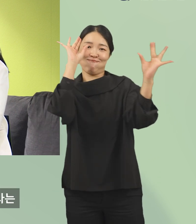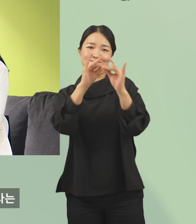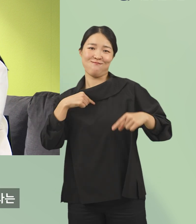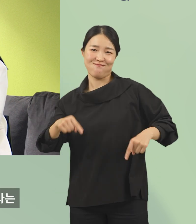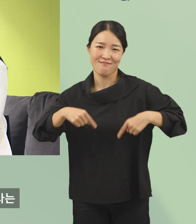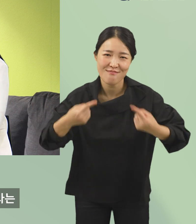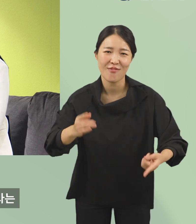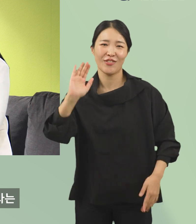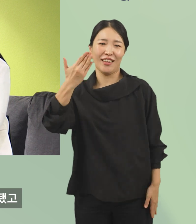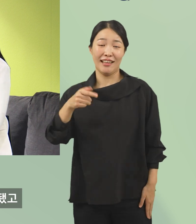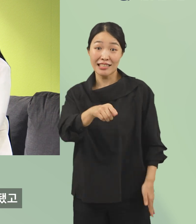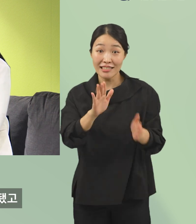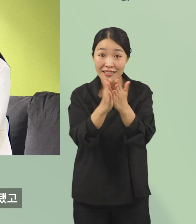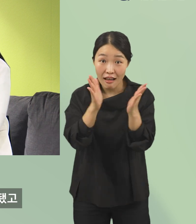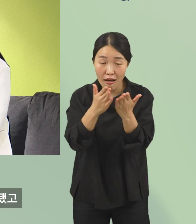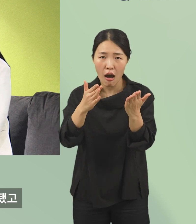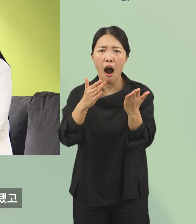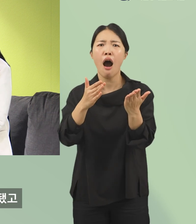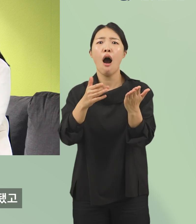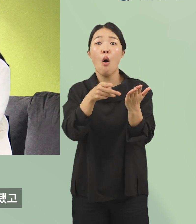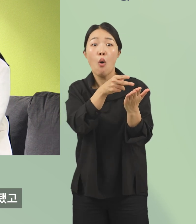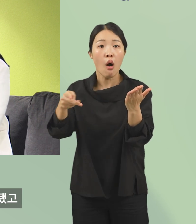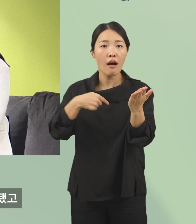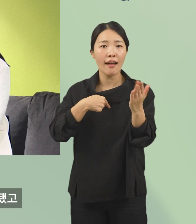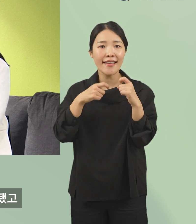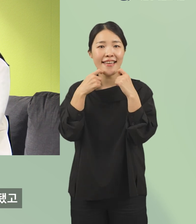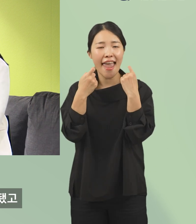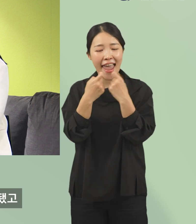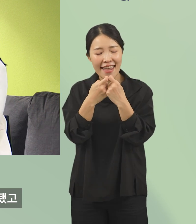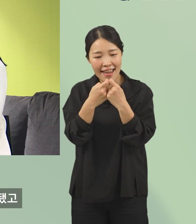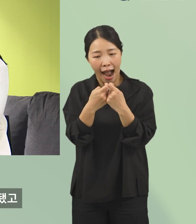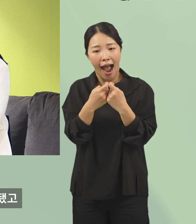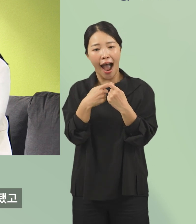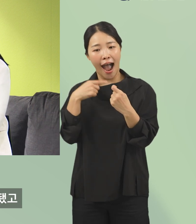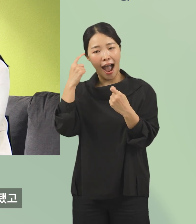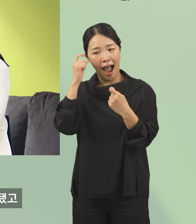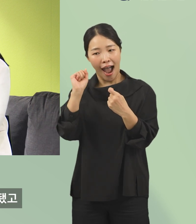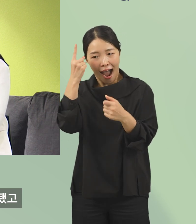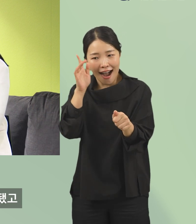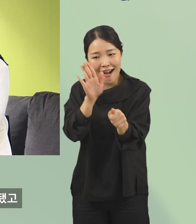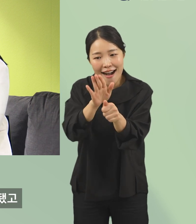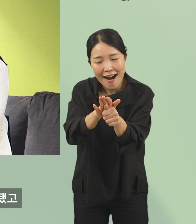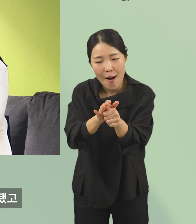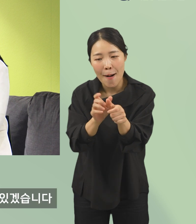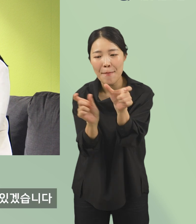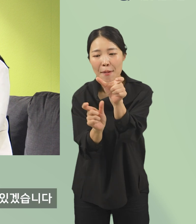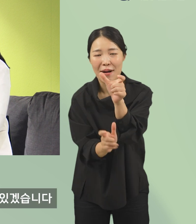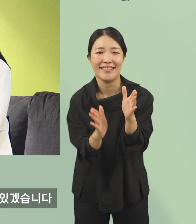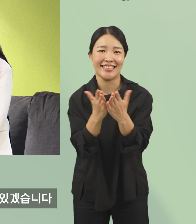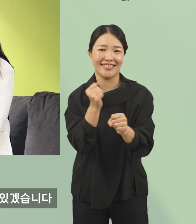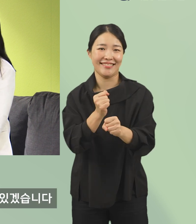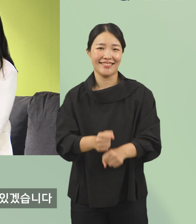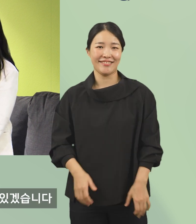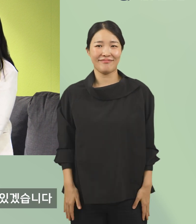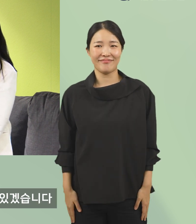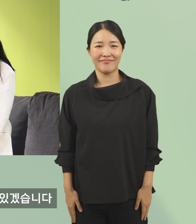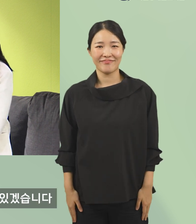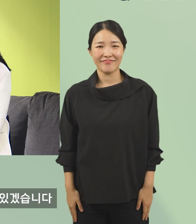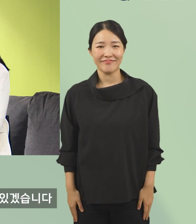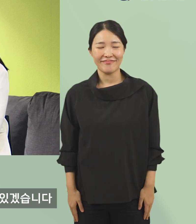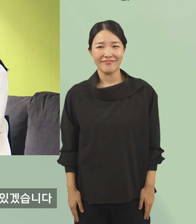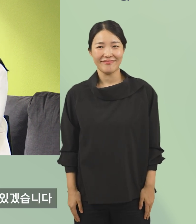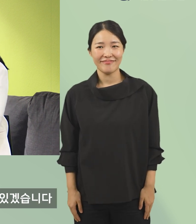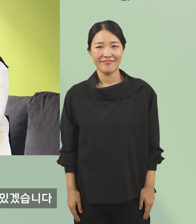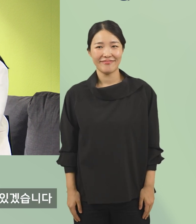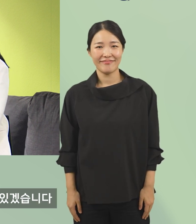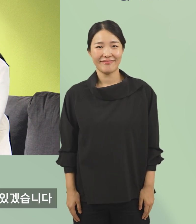되지 않을까, 이런 생각을 좀 해가지고 저는 이 책을 만드는데 함께 하게 됐고, 이 책을 내게 된 저의 개인적인